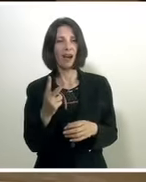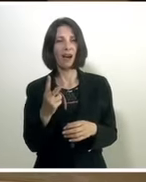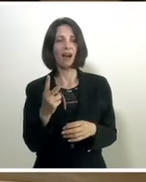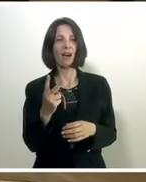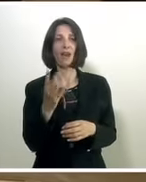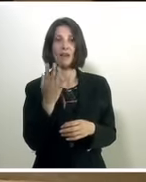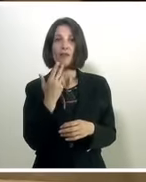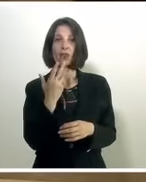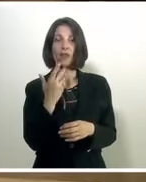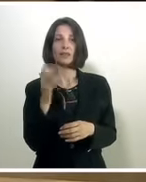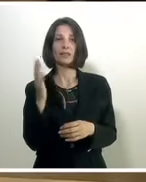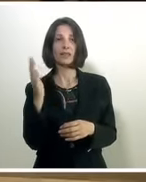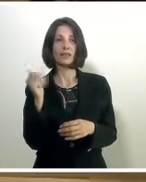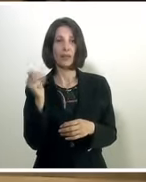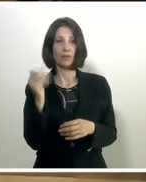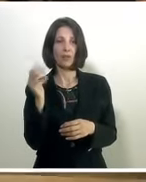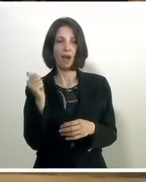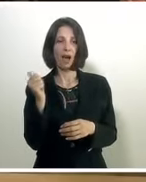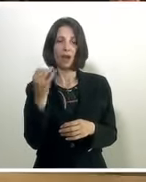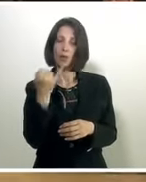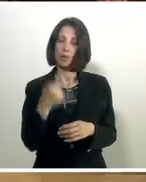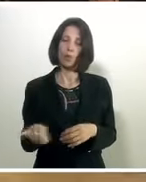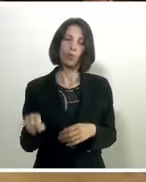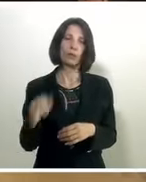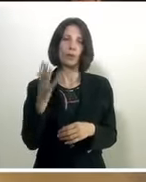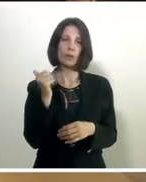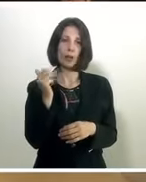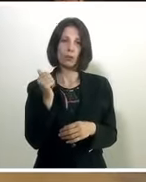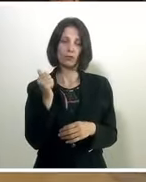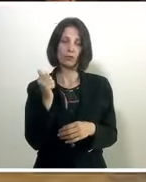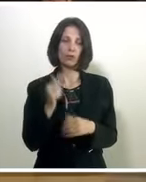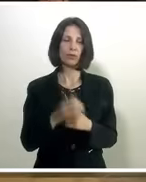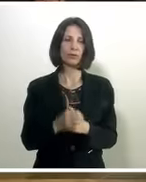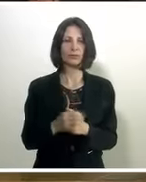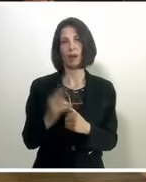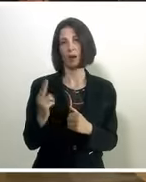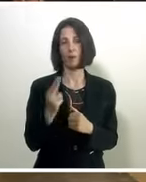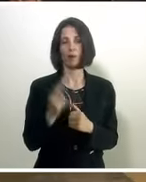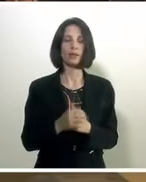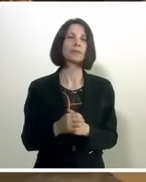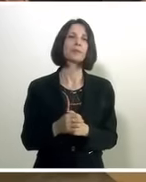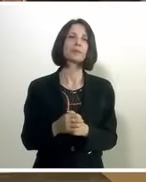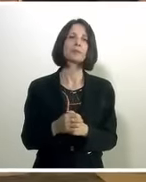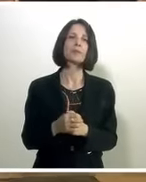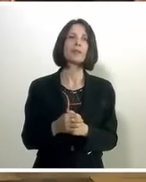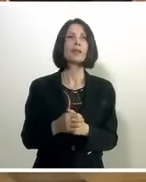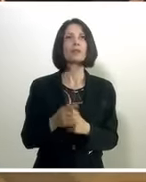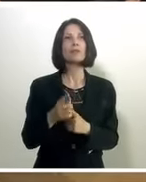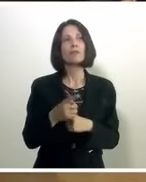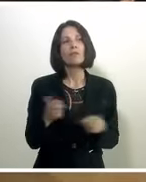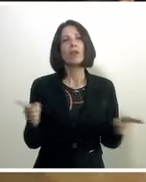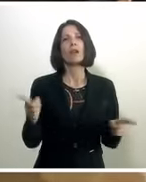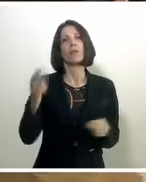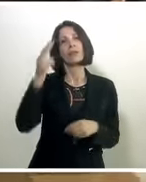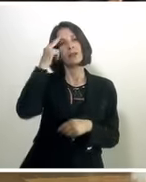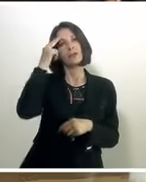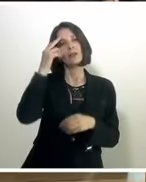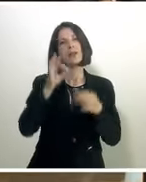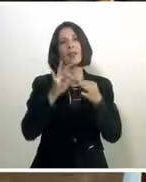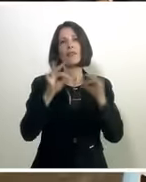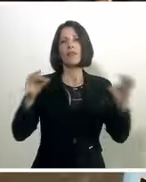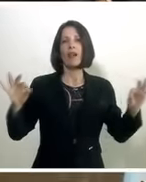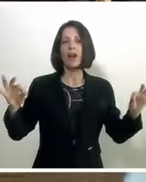l'addio per l'ultima volta io voi avete ricordato delle frasi che vi sono